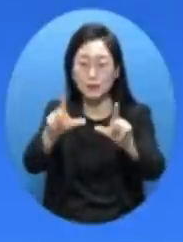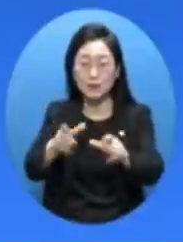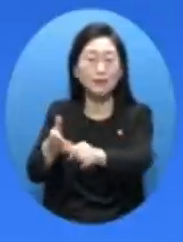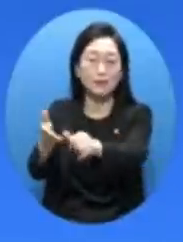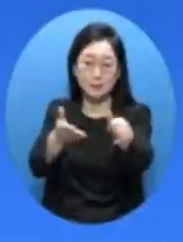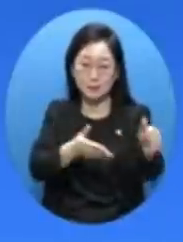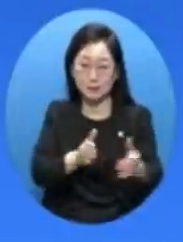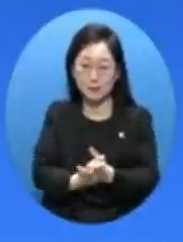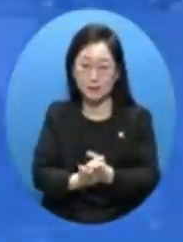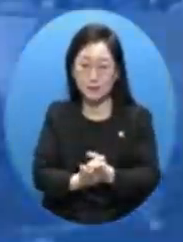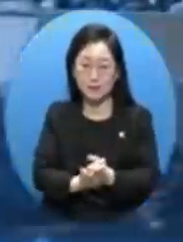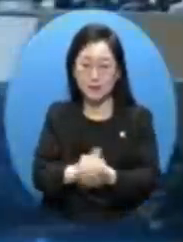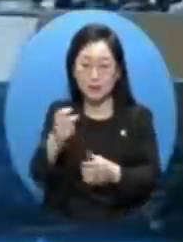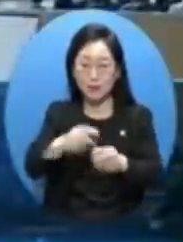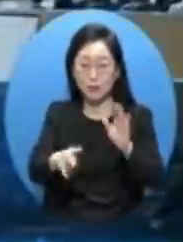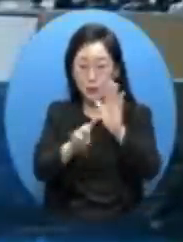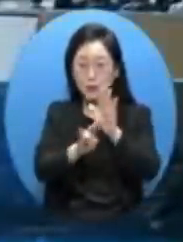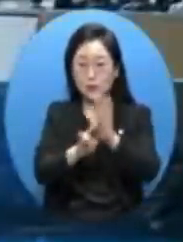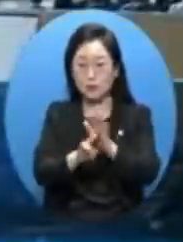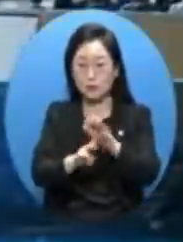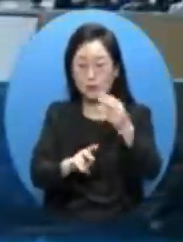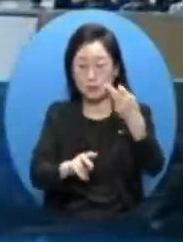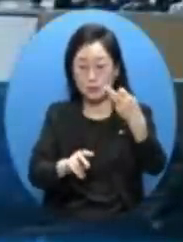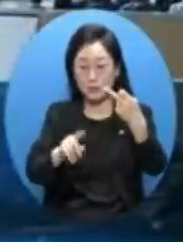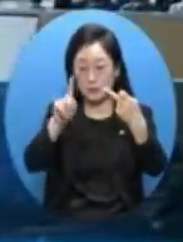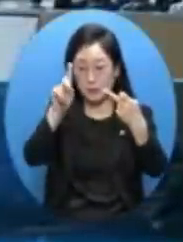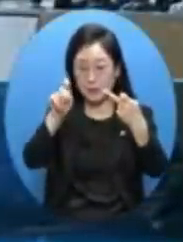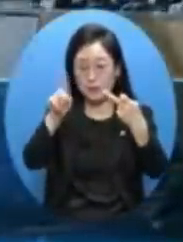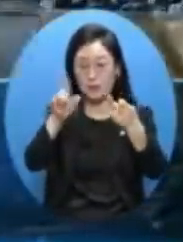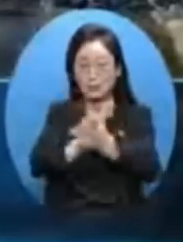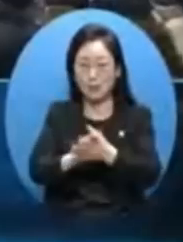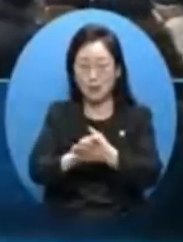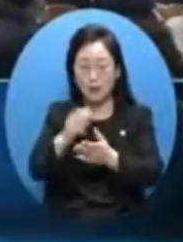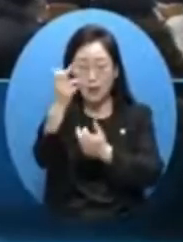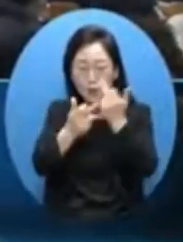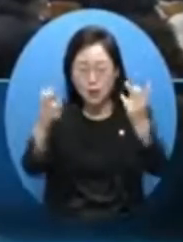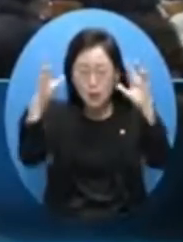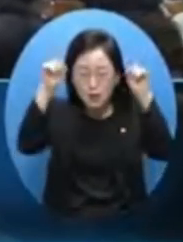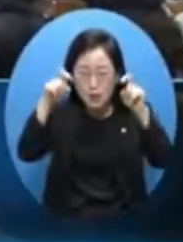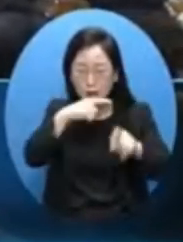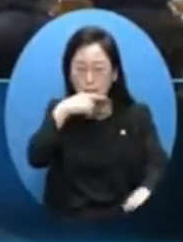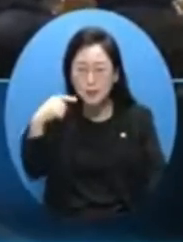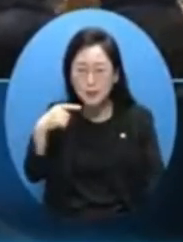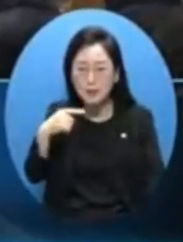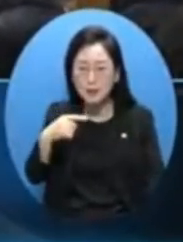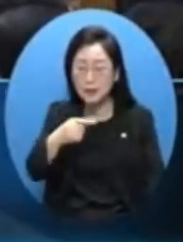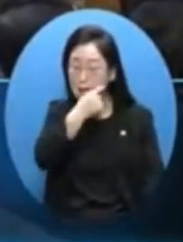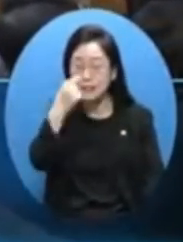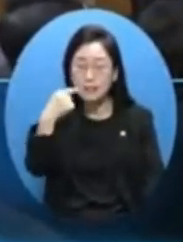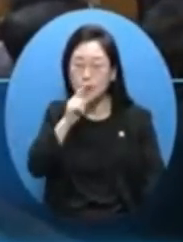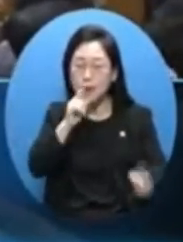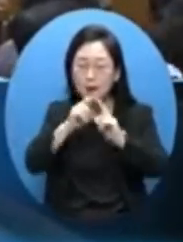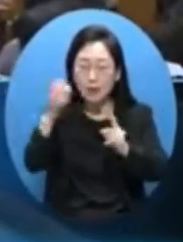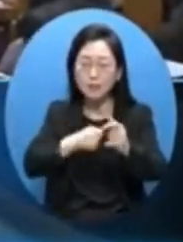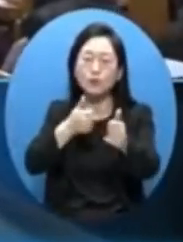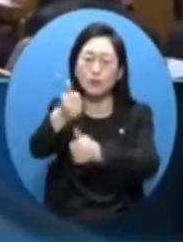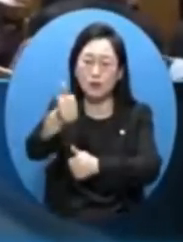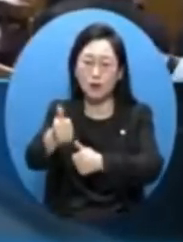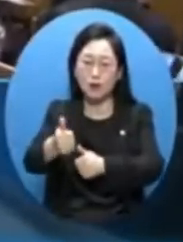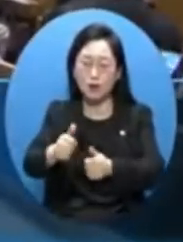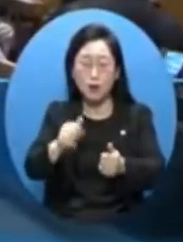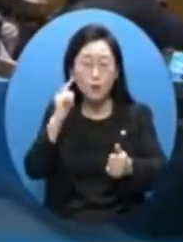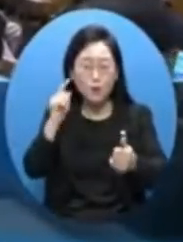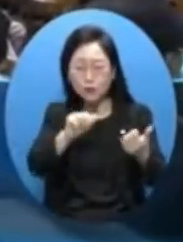바랍니다. 계시록 12장 11절을 말씀합니다. 또 우리 형제들이 어린 양의 피와 자기들이 증언하는 말씀으로서 그를 이겼으니 그들은